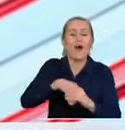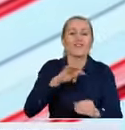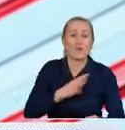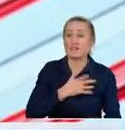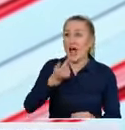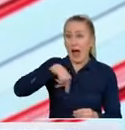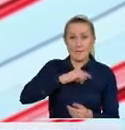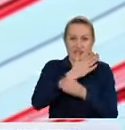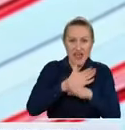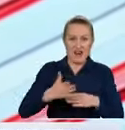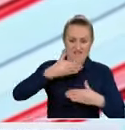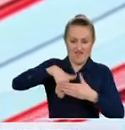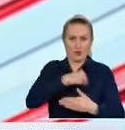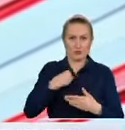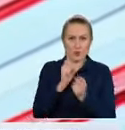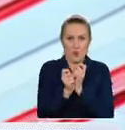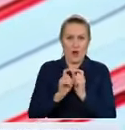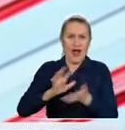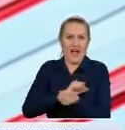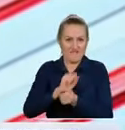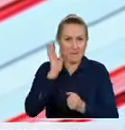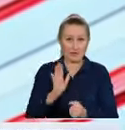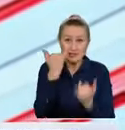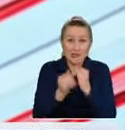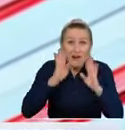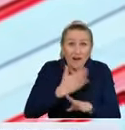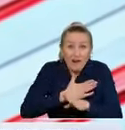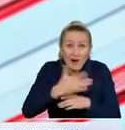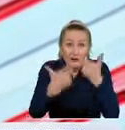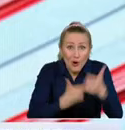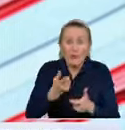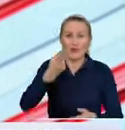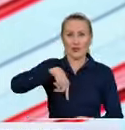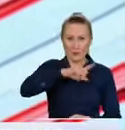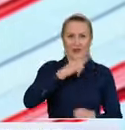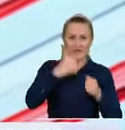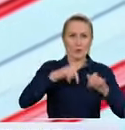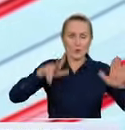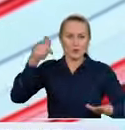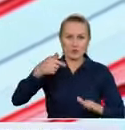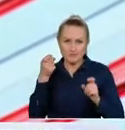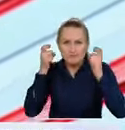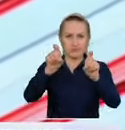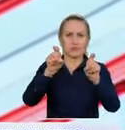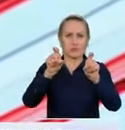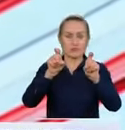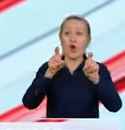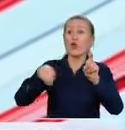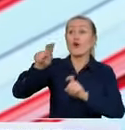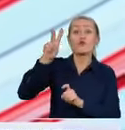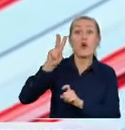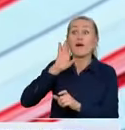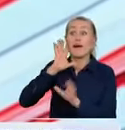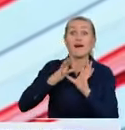to tak ma wyglądać, to naprawdę, moi drodzy, trzeba wyjść 28, zaprotestować, odsunąć tych, którzy